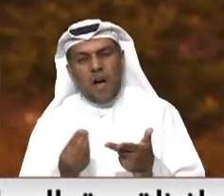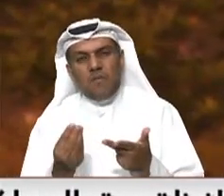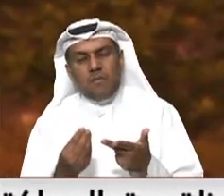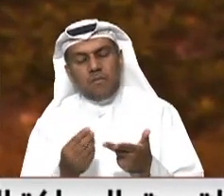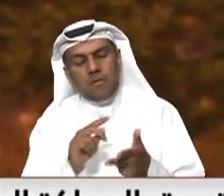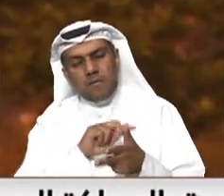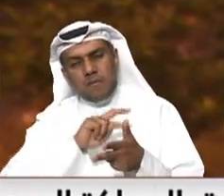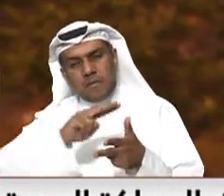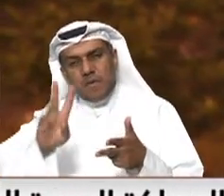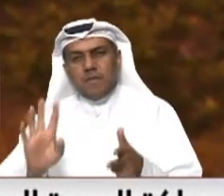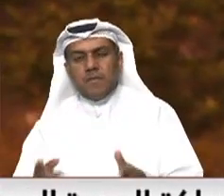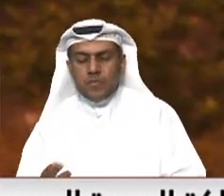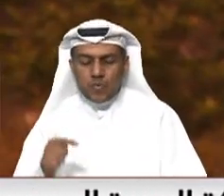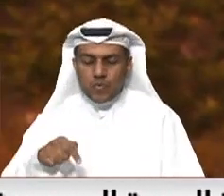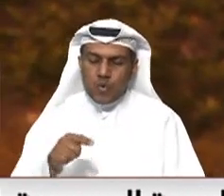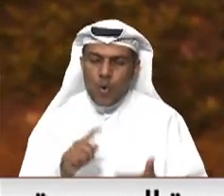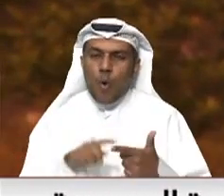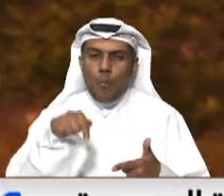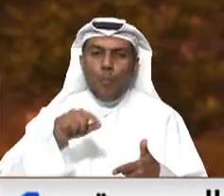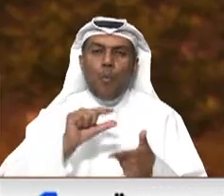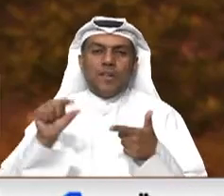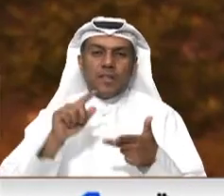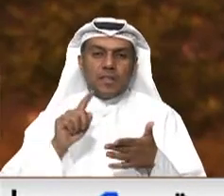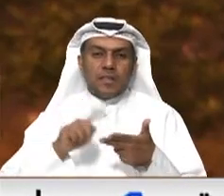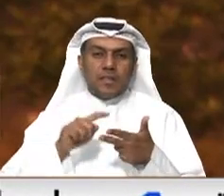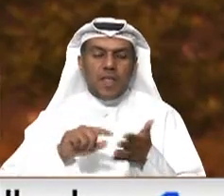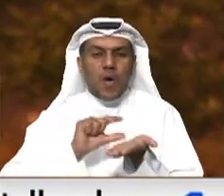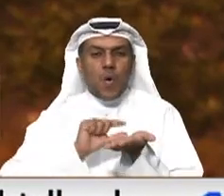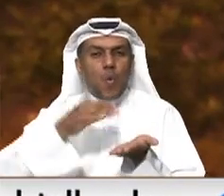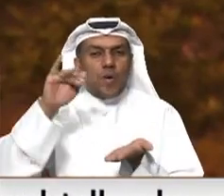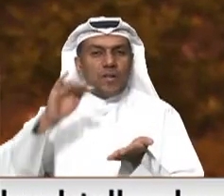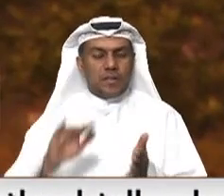وساق لإنجاز جميع الأعمال